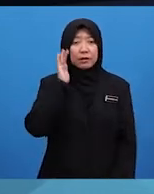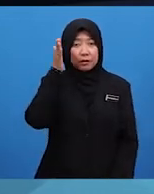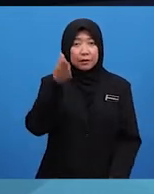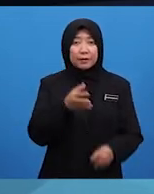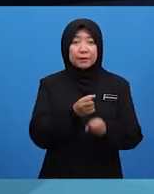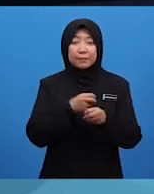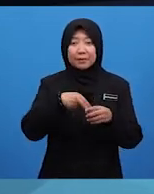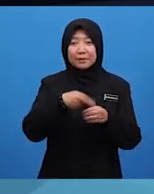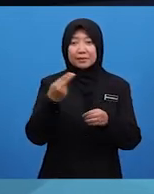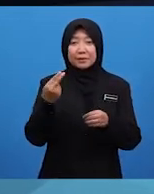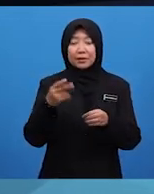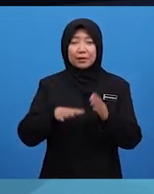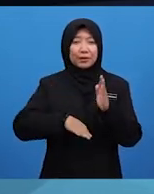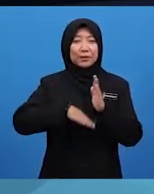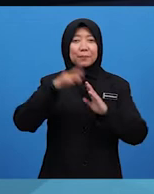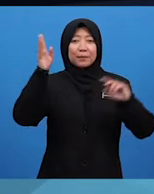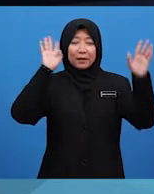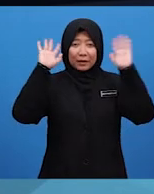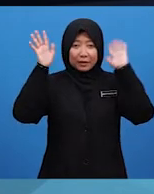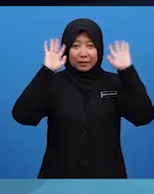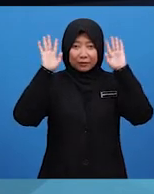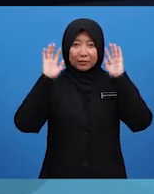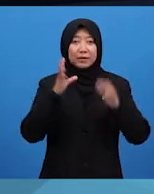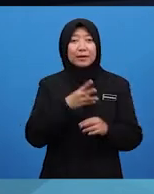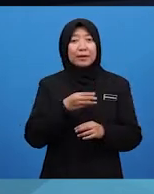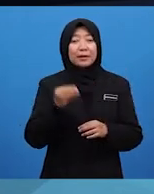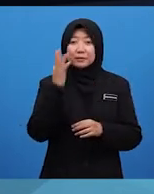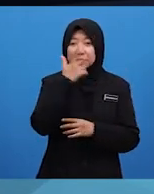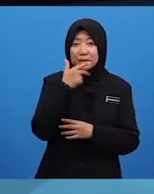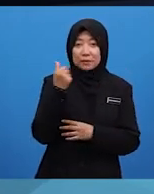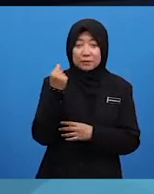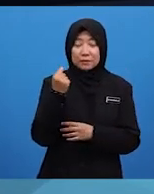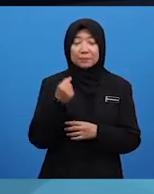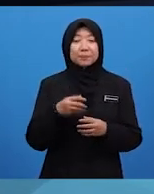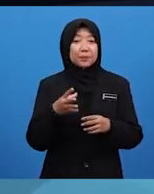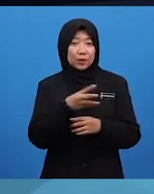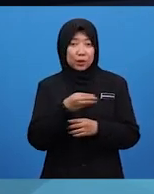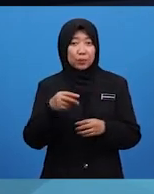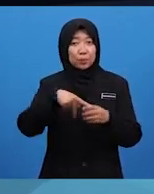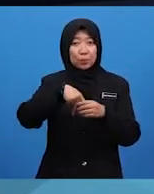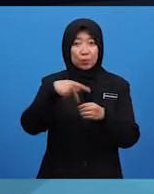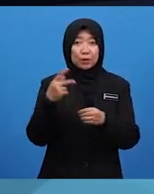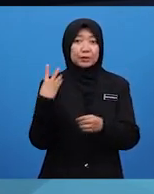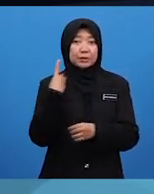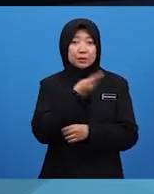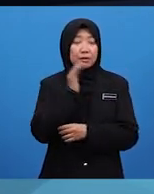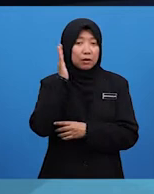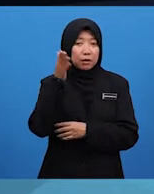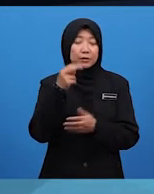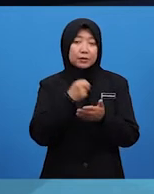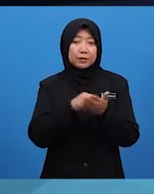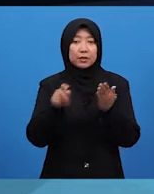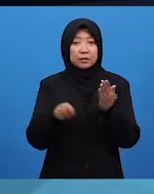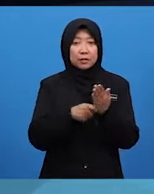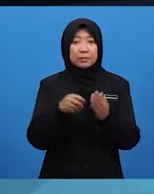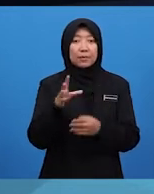dapat hasil yang lebih kreatif dan menarik serta produk kita mempunyai nilai tambah